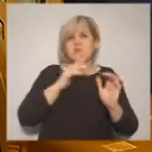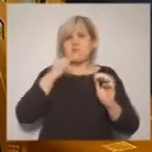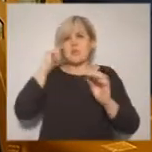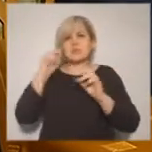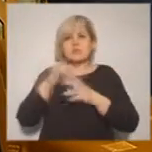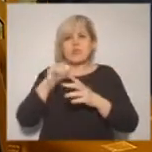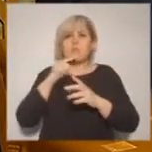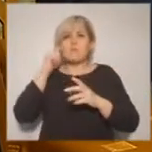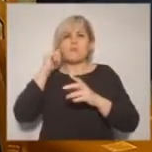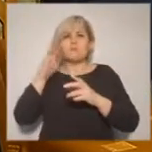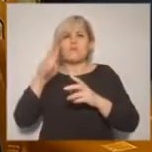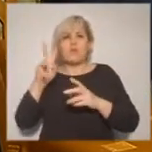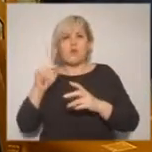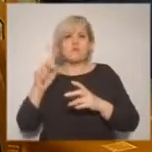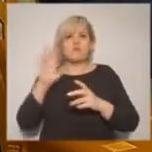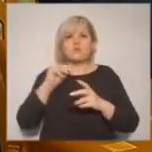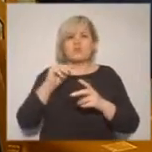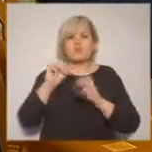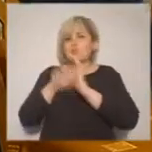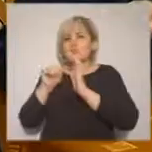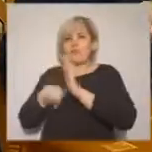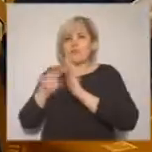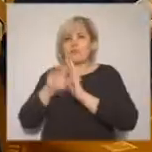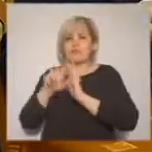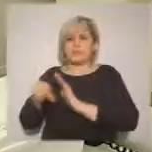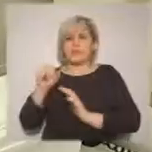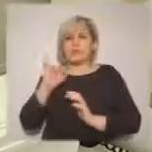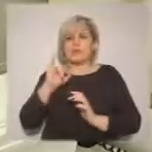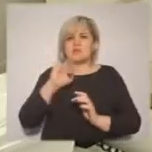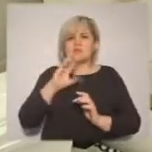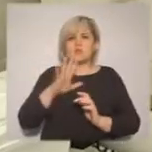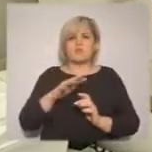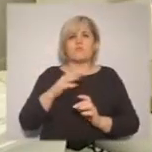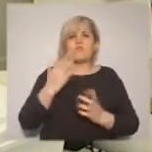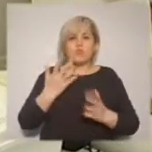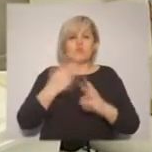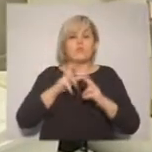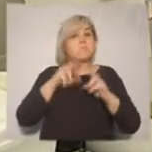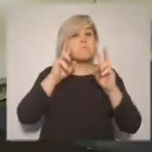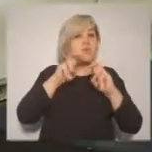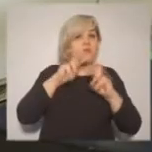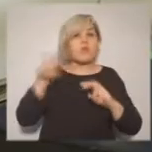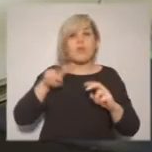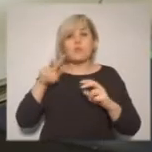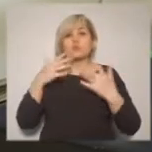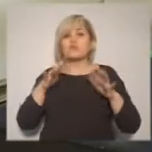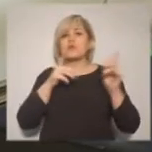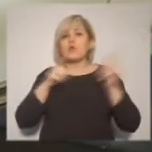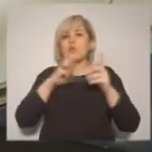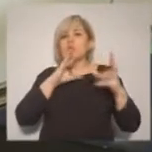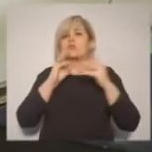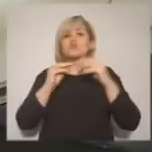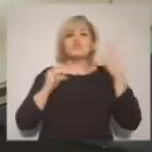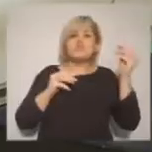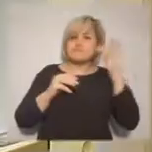месяц засолка, еще потом месяц вялка, это все убивает всех. А вот это проверим. В лаборатории уже готовы результаты